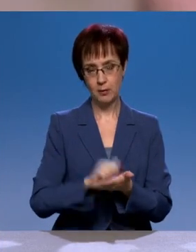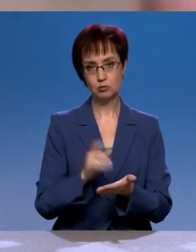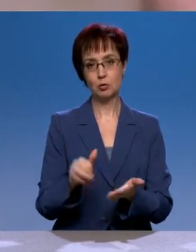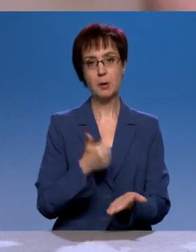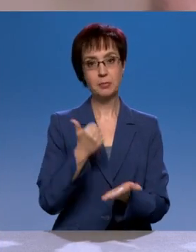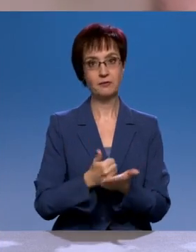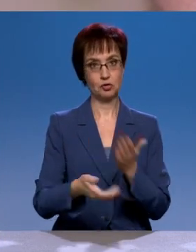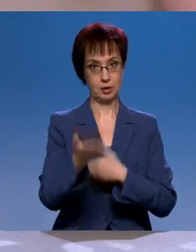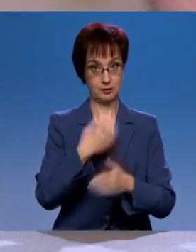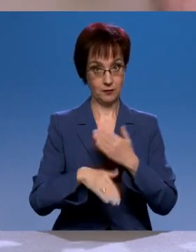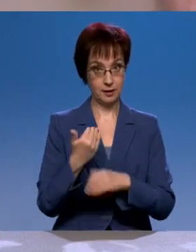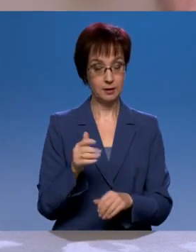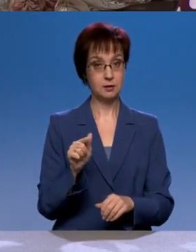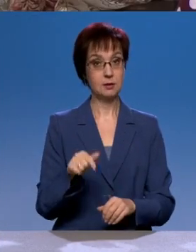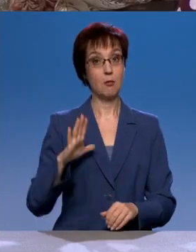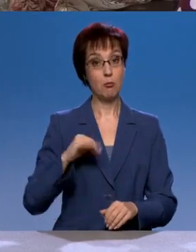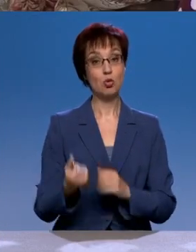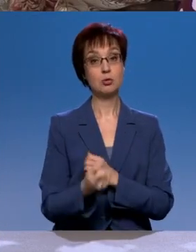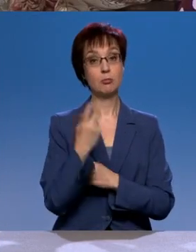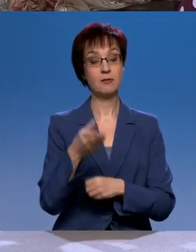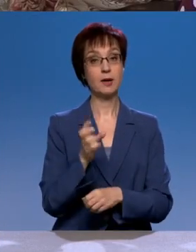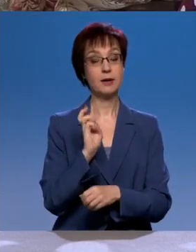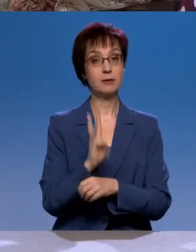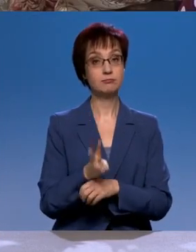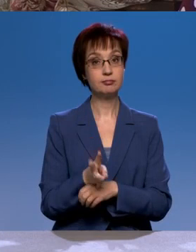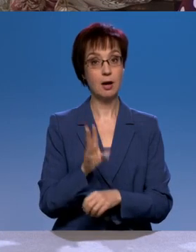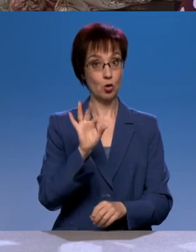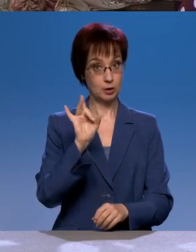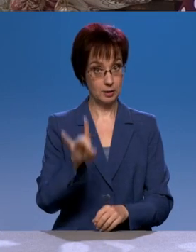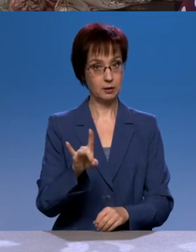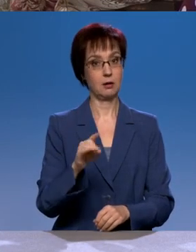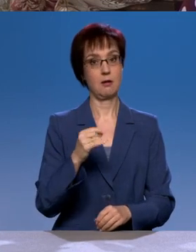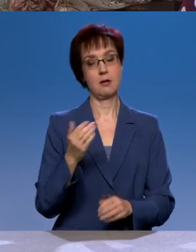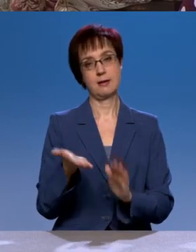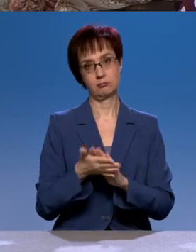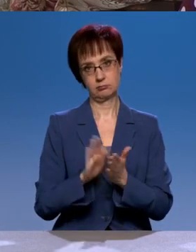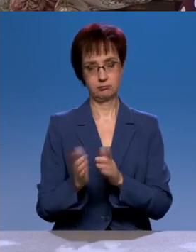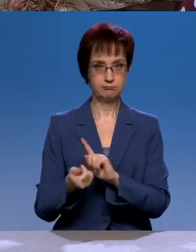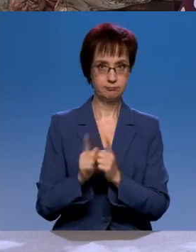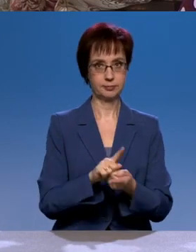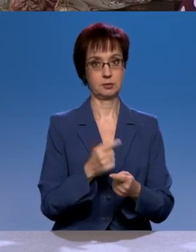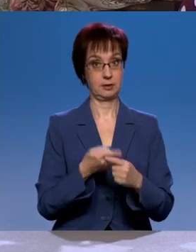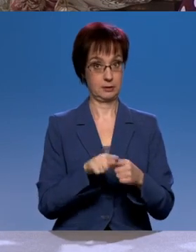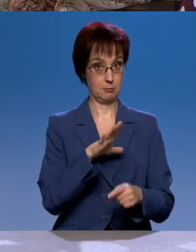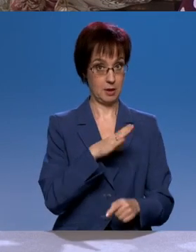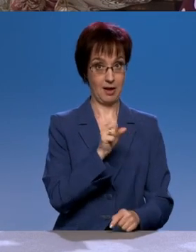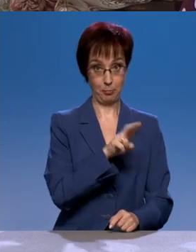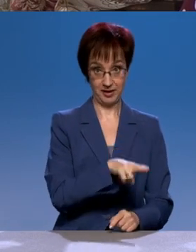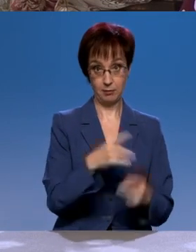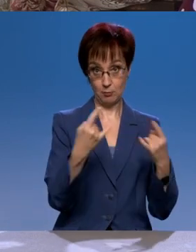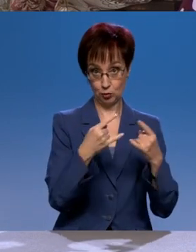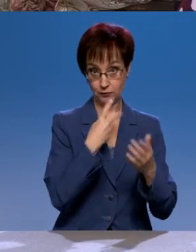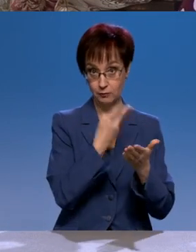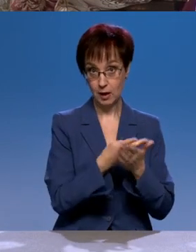дело сдвинулось с мертвой точки. Это было в апреле, а в июне пришло письмо заказное с Москвы, что ну,